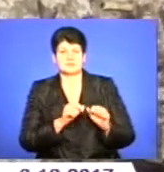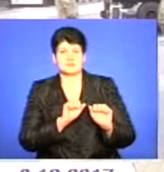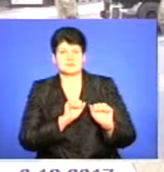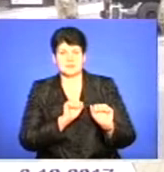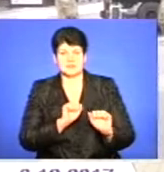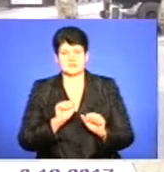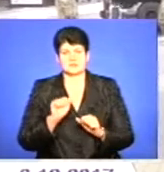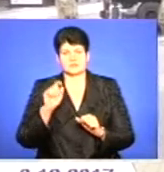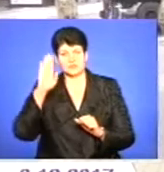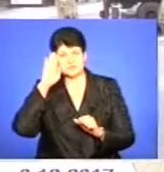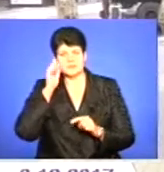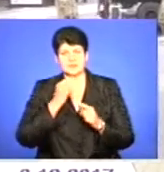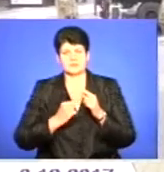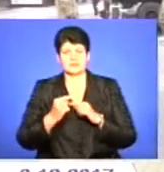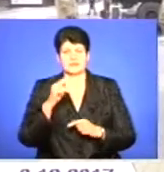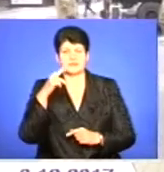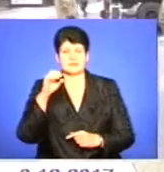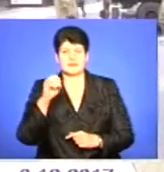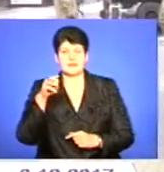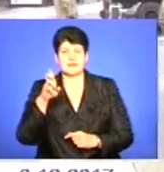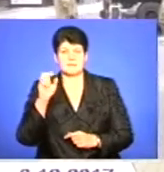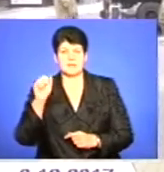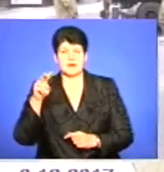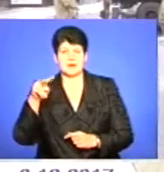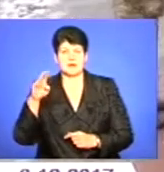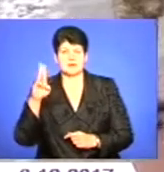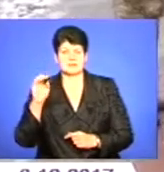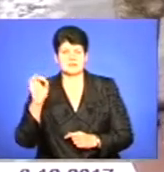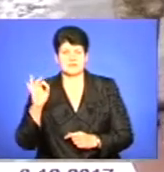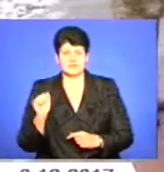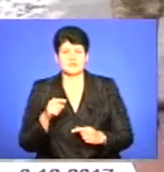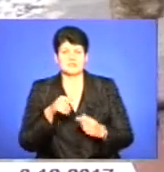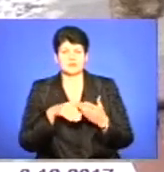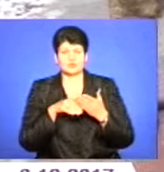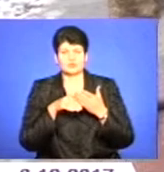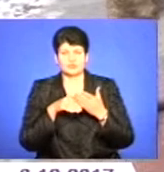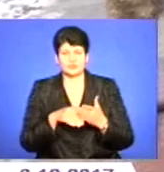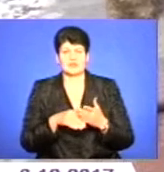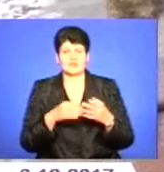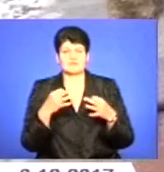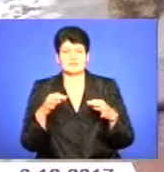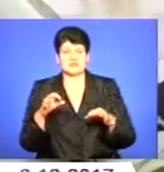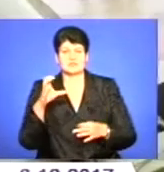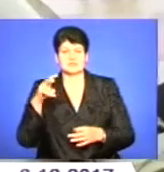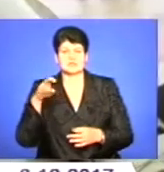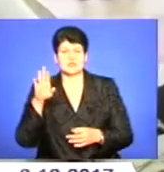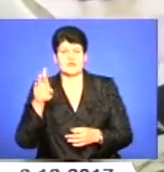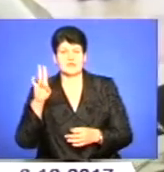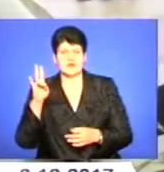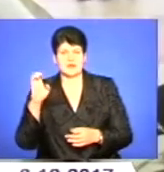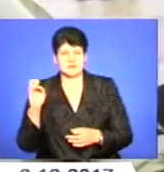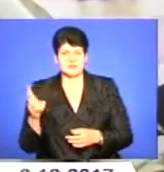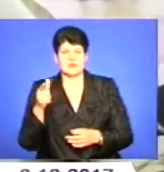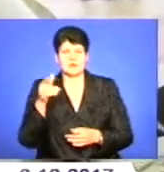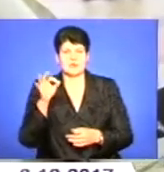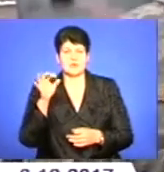Усю техніку використовували в зоні АТО. З її допомогою бійці Тернопільської окремої артилерійської бригади визволяли Слов'янськ, Горлівку, Дебальцеве,